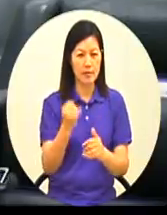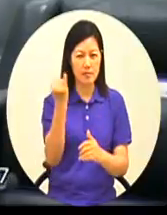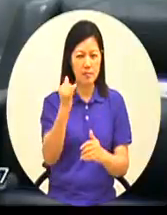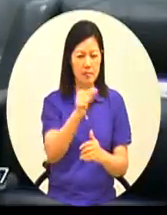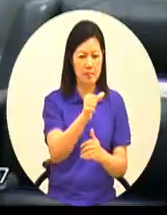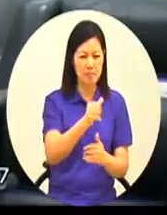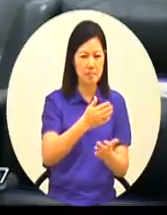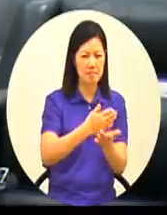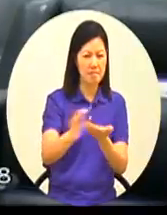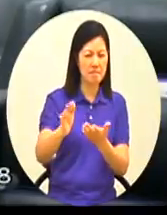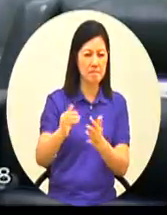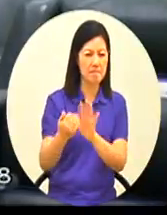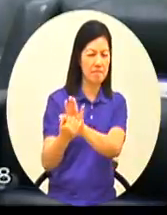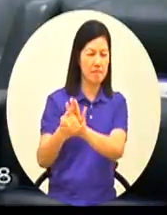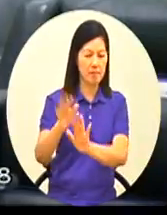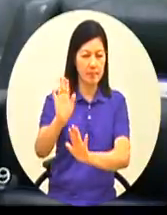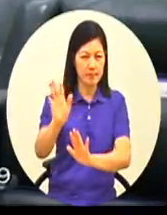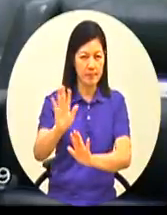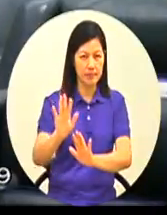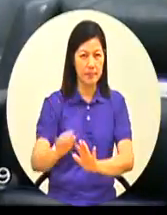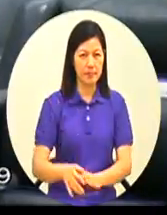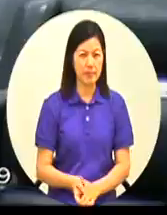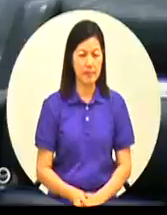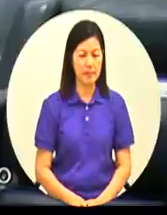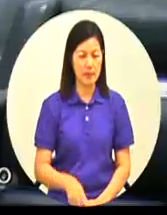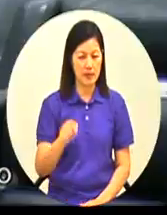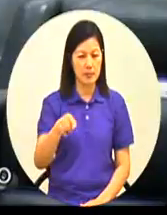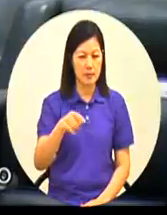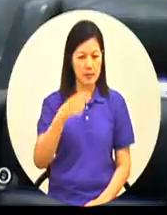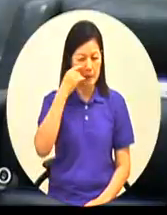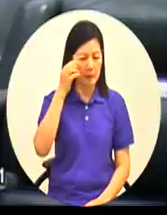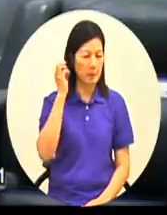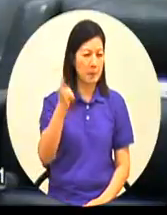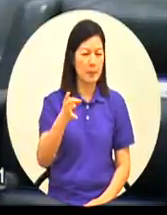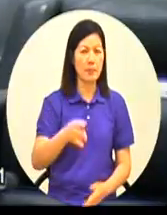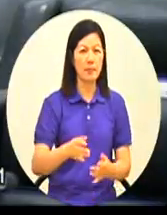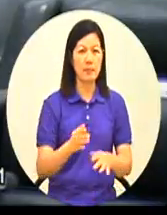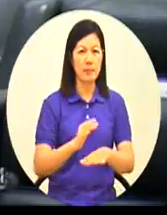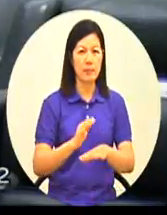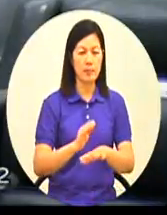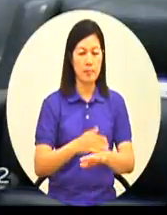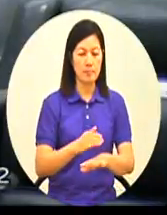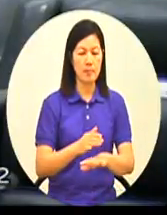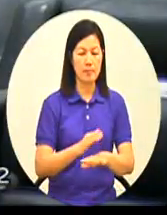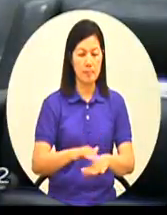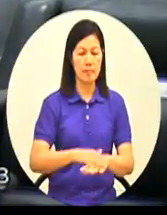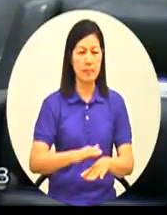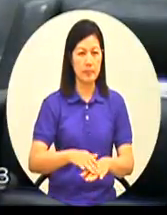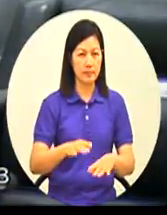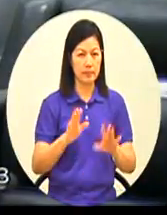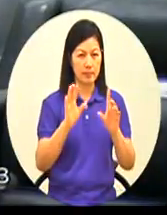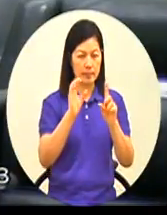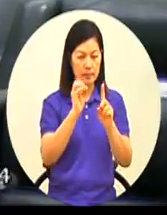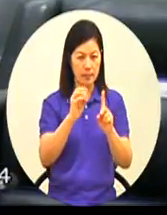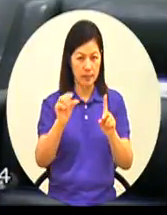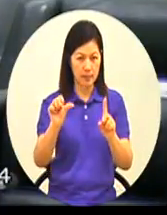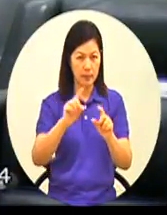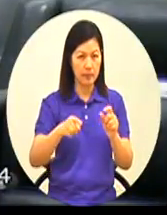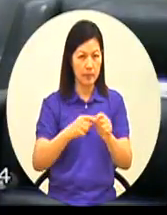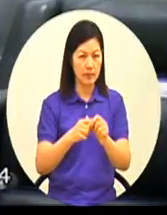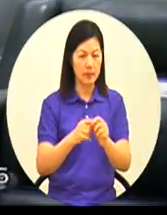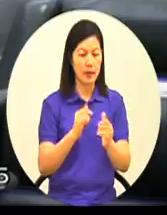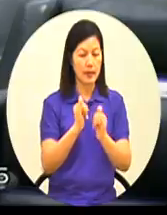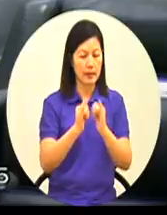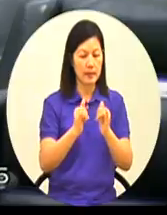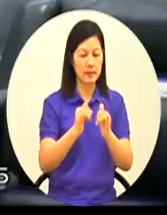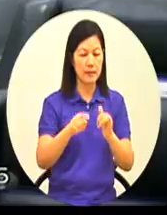排除了任何一种性别跟性倾向，就是一种性别歧视。可是呢，我在我们今年105年的市民集团婚礼